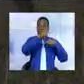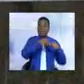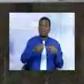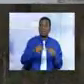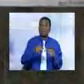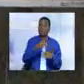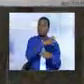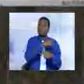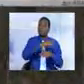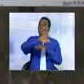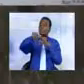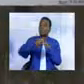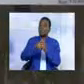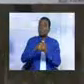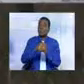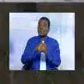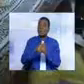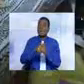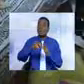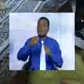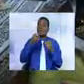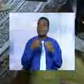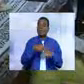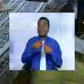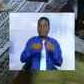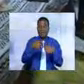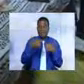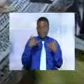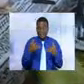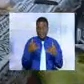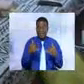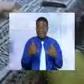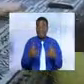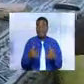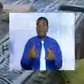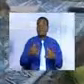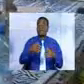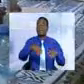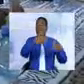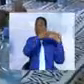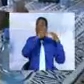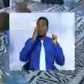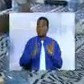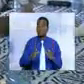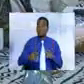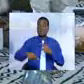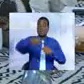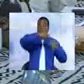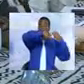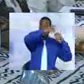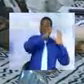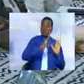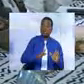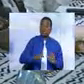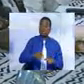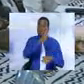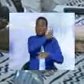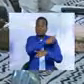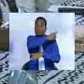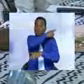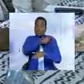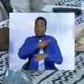de développement du textile, le désormais partenaire privilégié, les chargeurs, les transporteurs, la douane, la chambre de